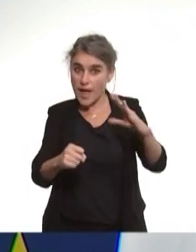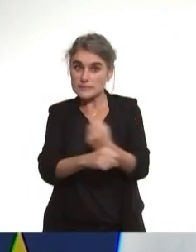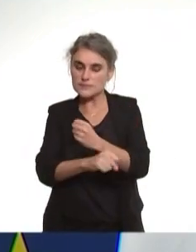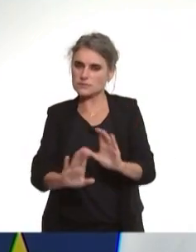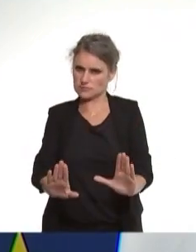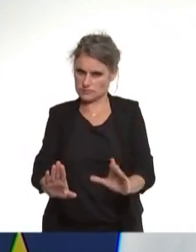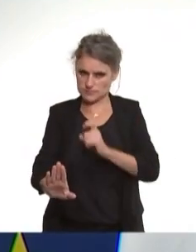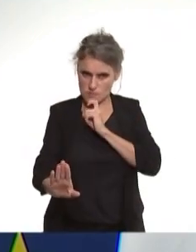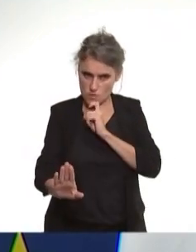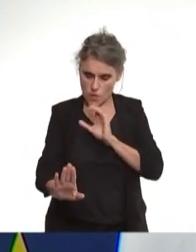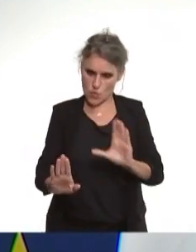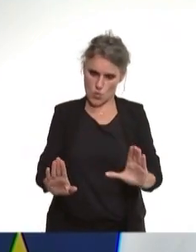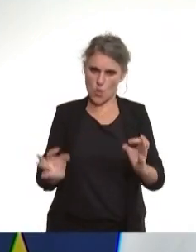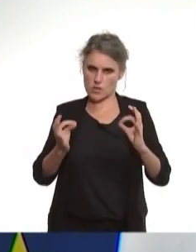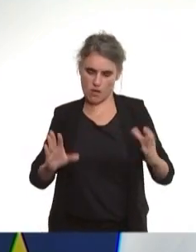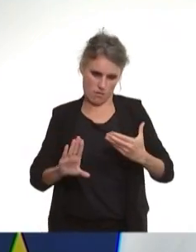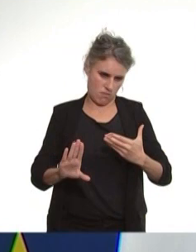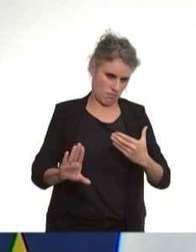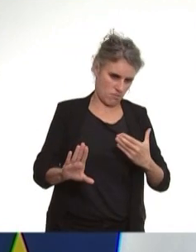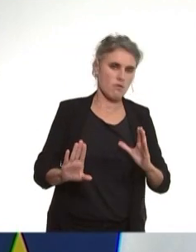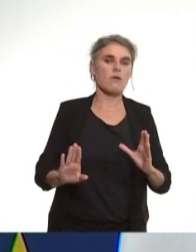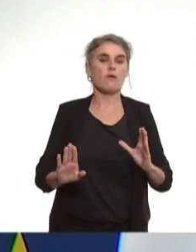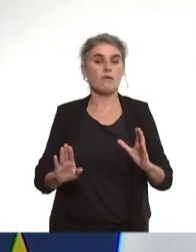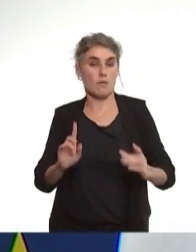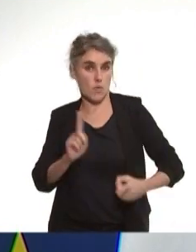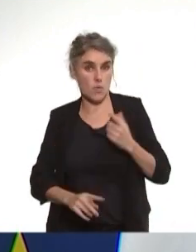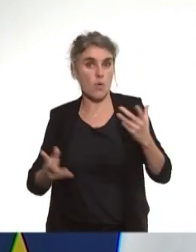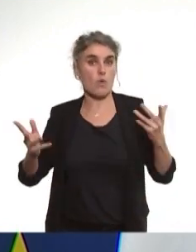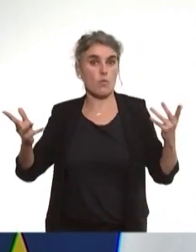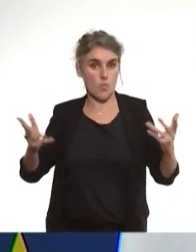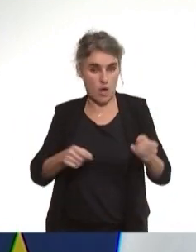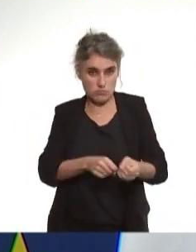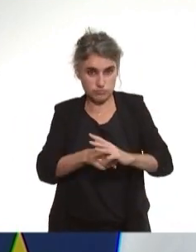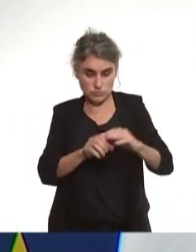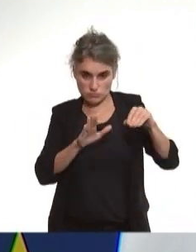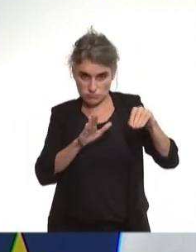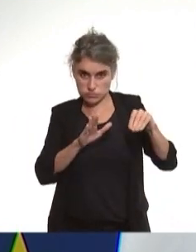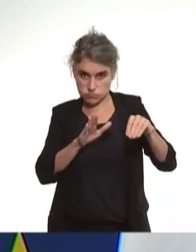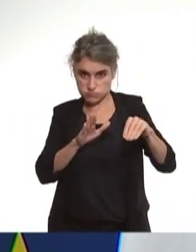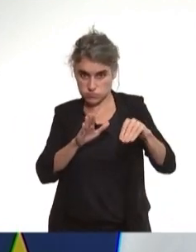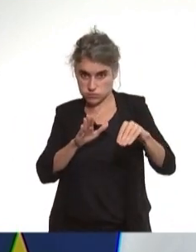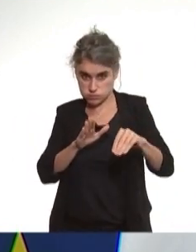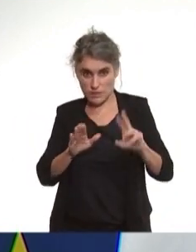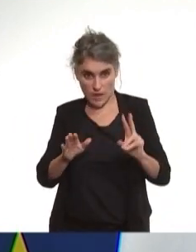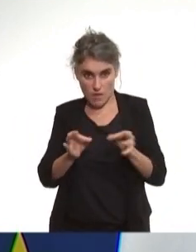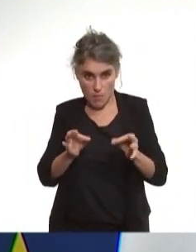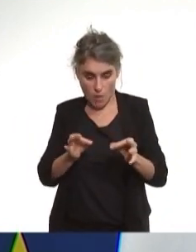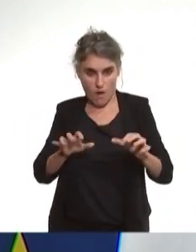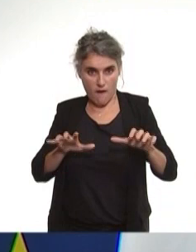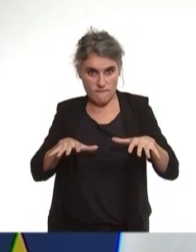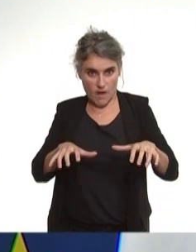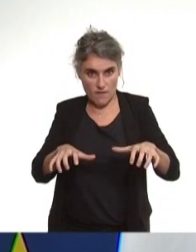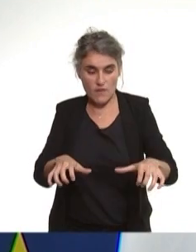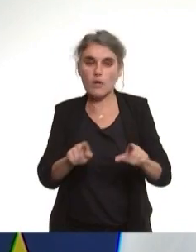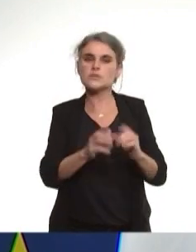de recul être sûr que dans la durée la circulation du virus se réduit et que dans la durée l'impact sanitaire sur les